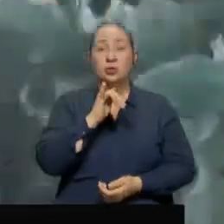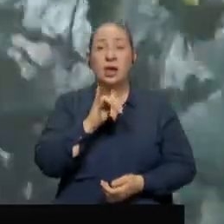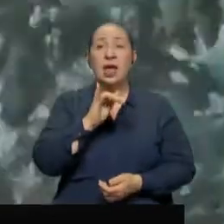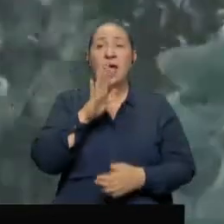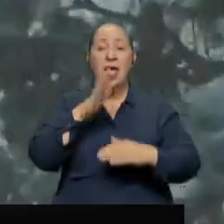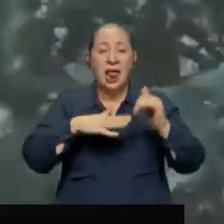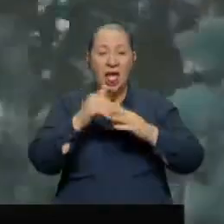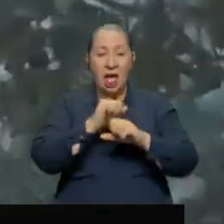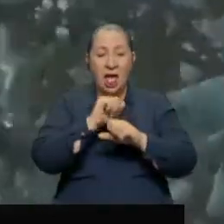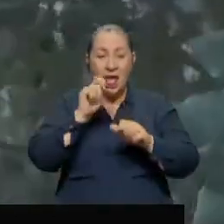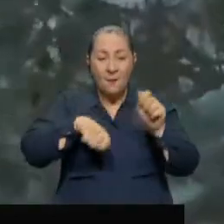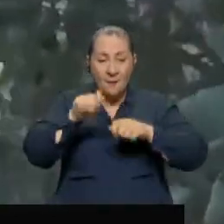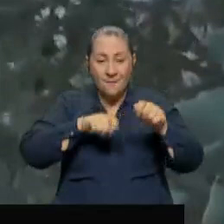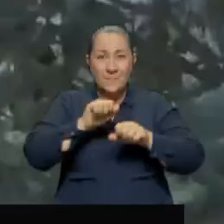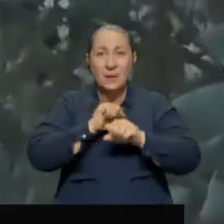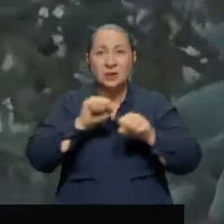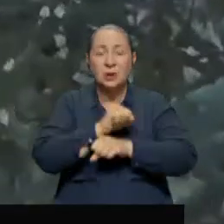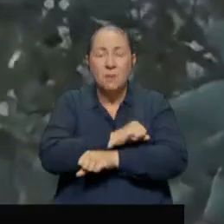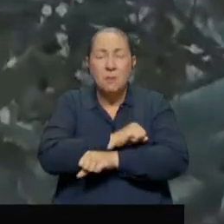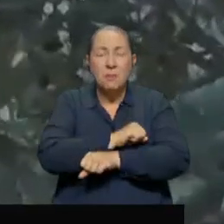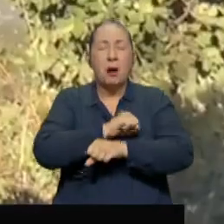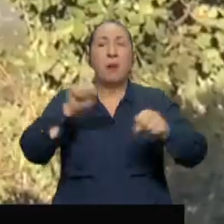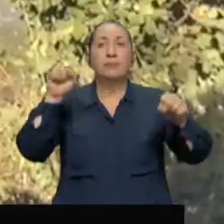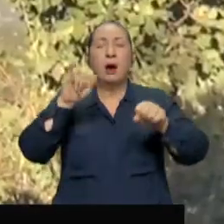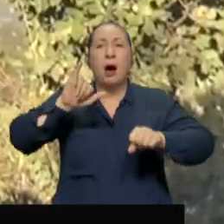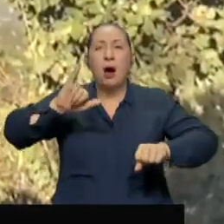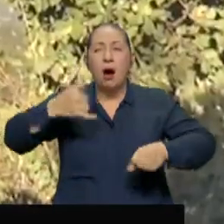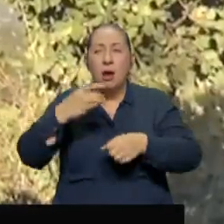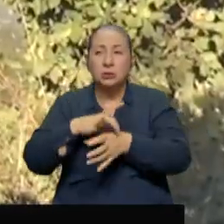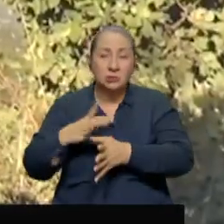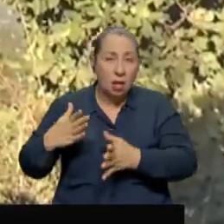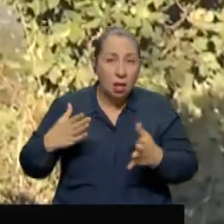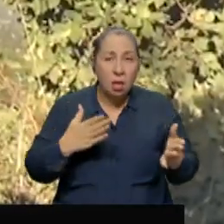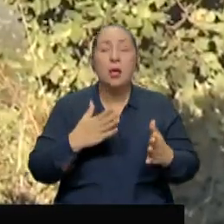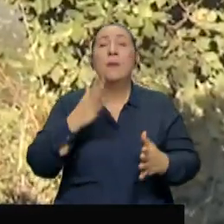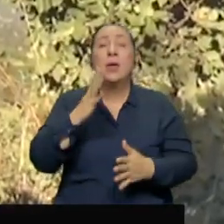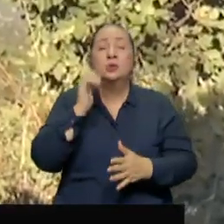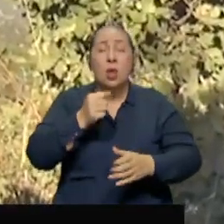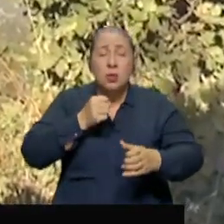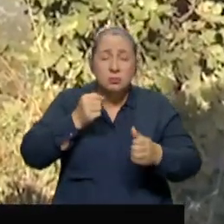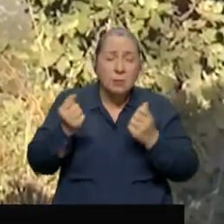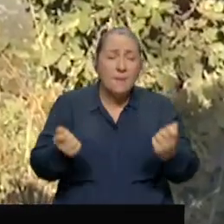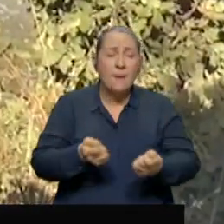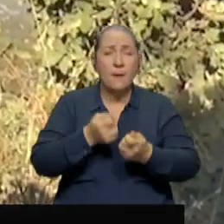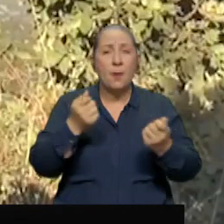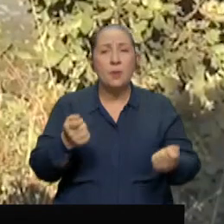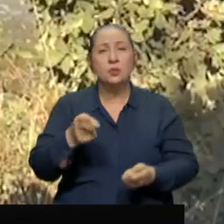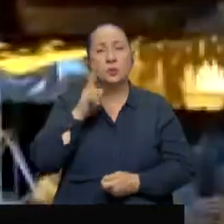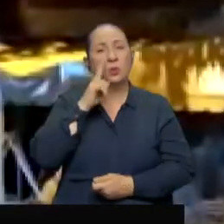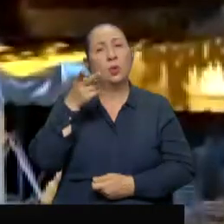el yapımı patlayıcının infilak etmesi sonucu ağır yaralandı. 5 günlük yaşam mücadelesinin sonunda şehit